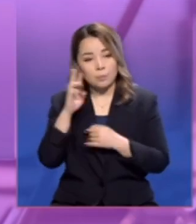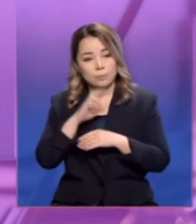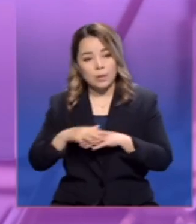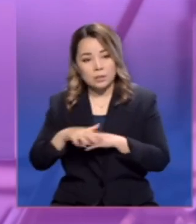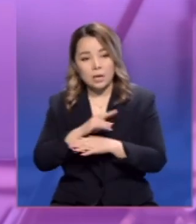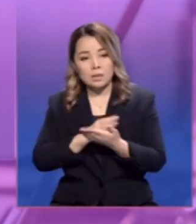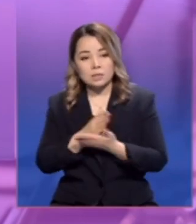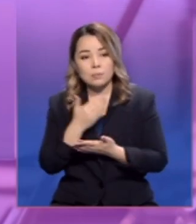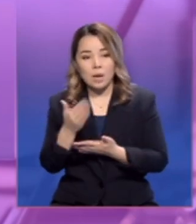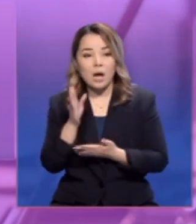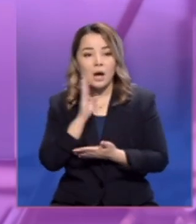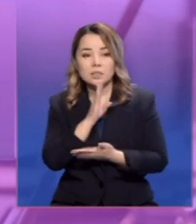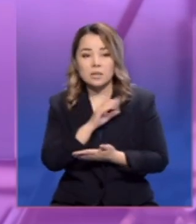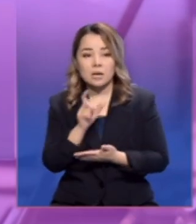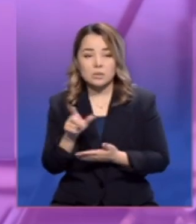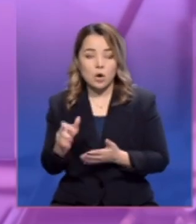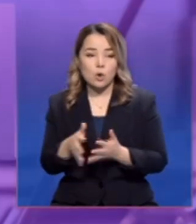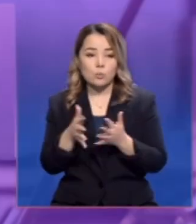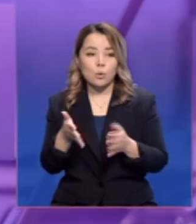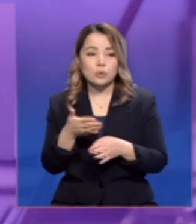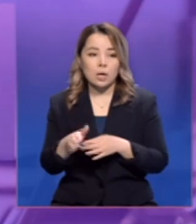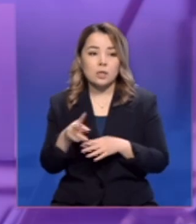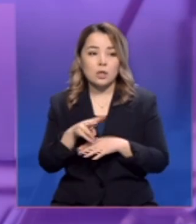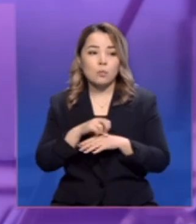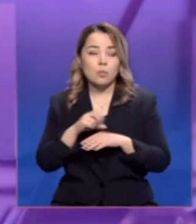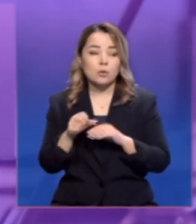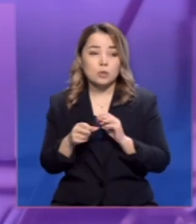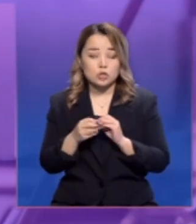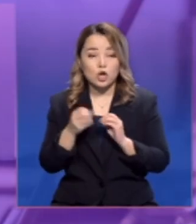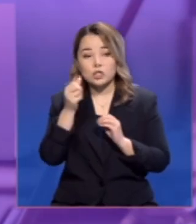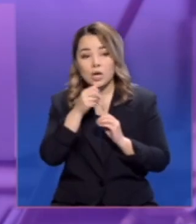мемлекеттік қызметтегі әйелдер үлесі 2010 жылы